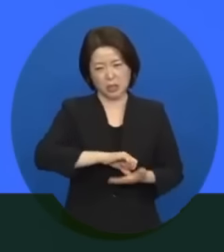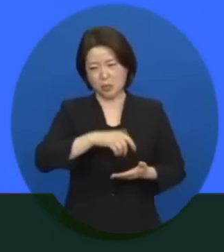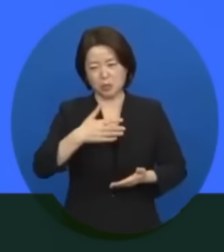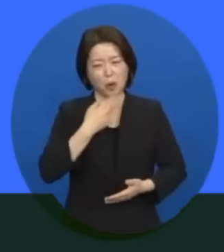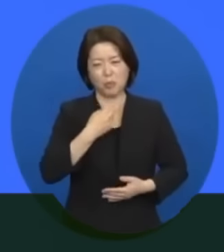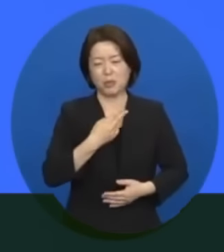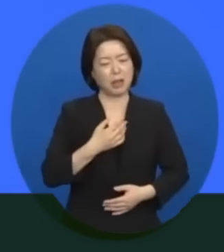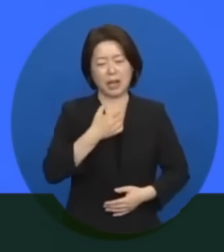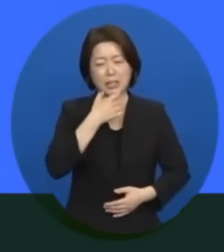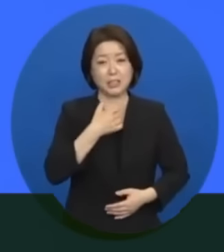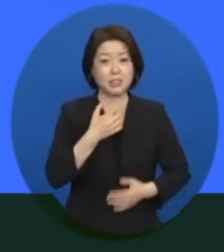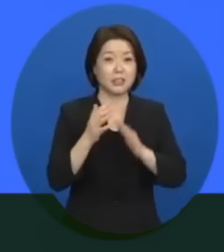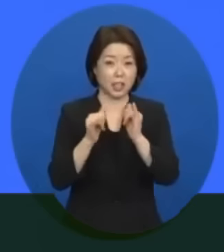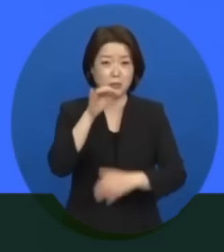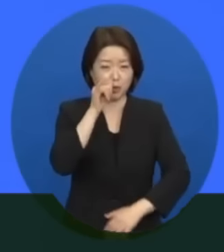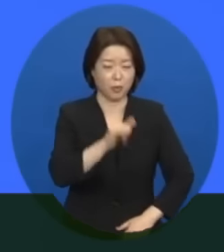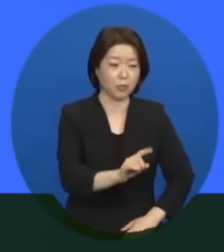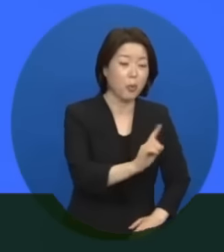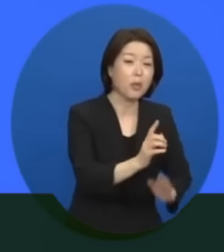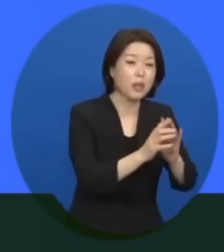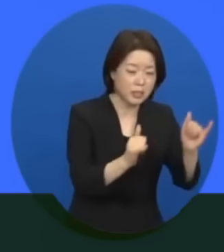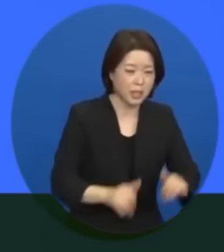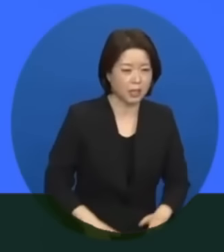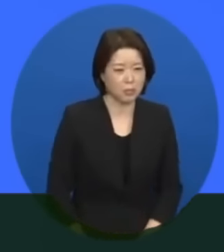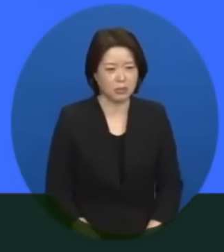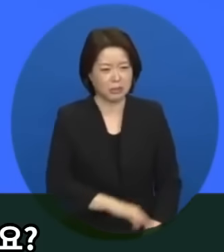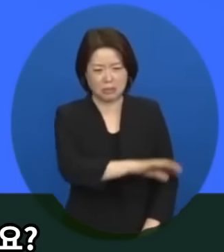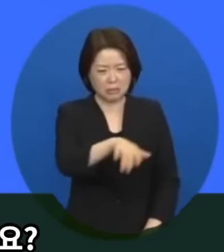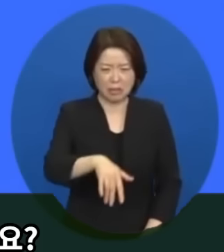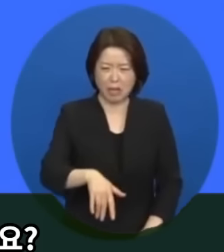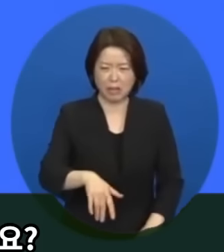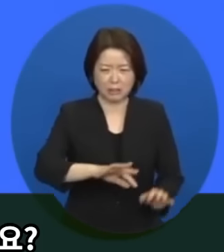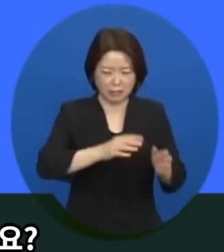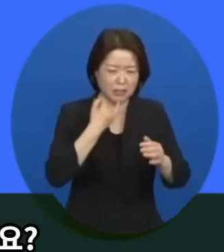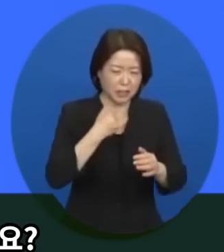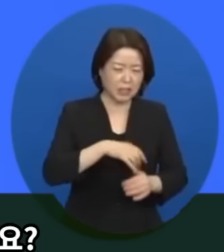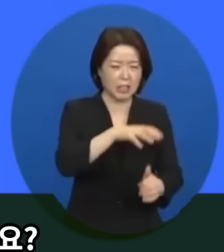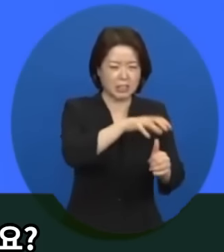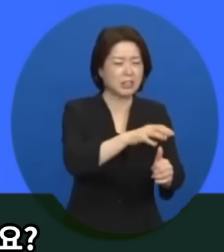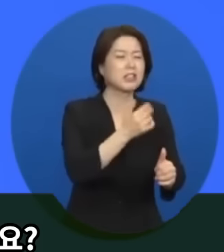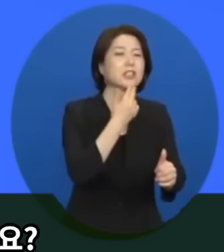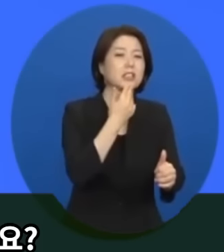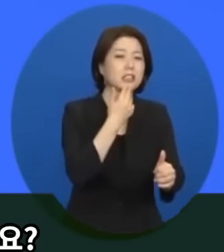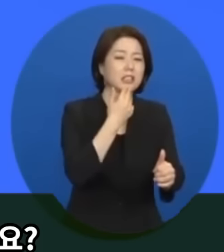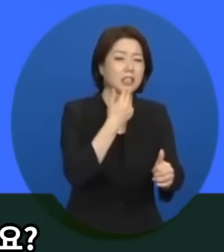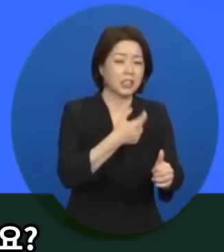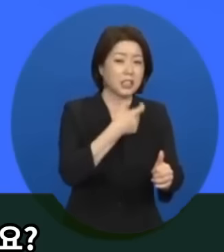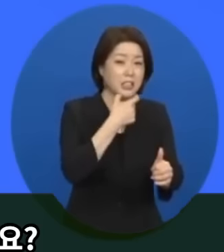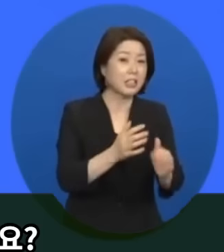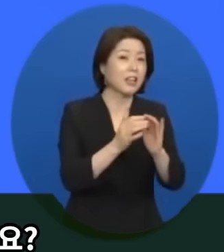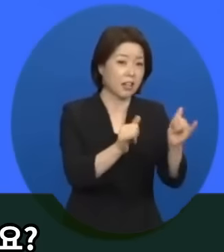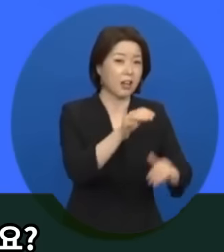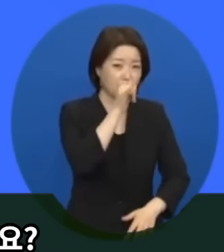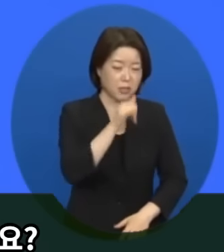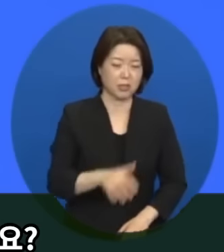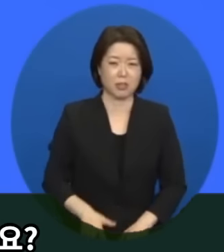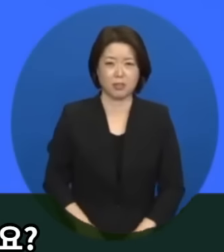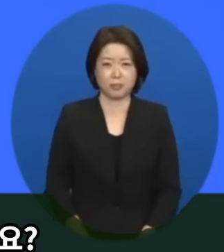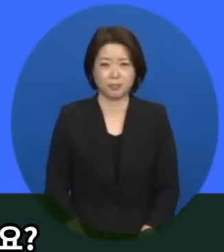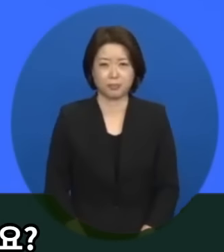분은 박해도 좋고 무명도 괜찮은데 갇혀 있는 것은 싫다는 분이 있습니다 그런데 하나님 왜이 박해와 무명과